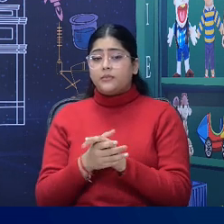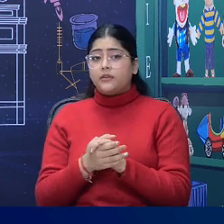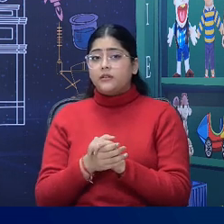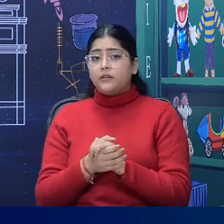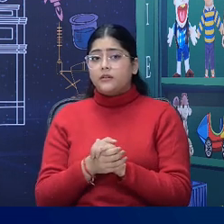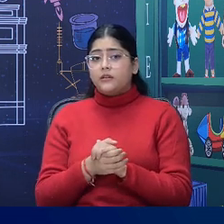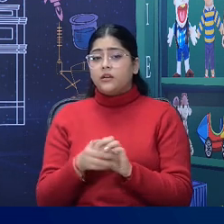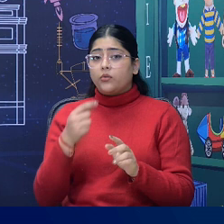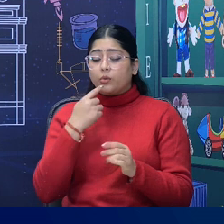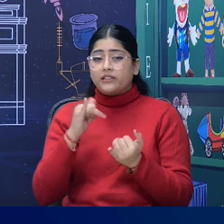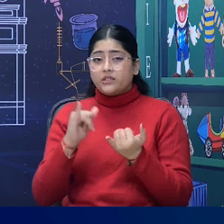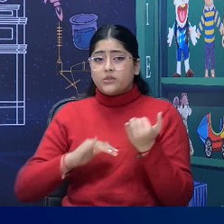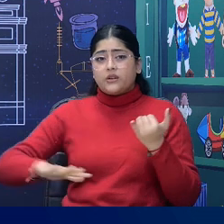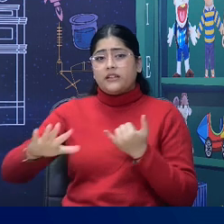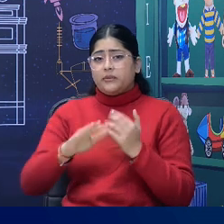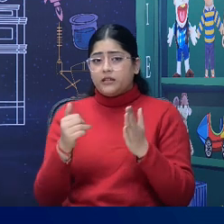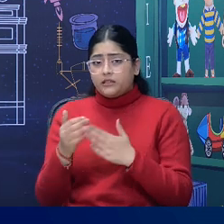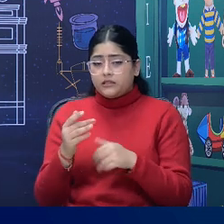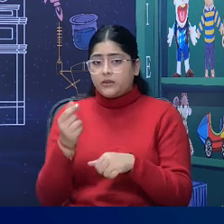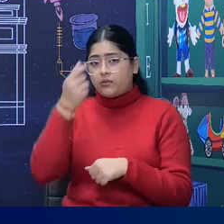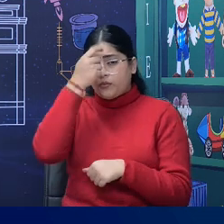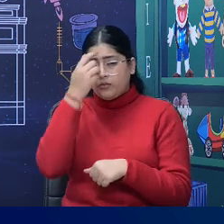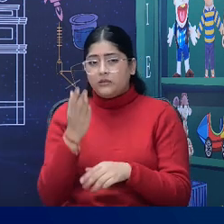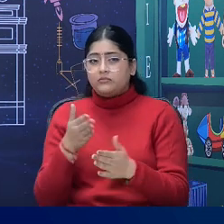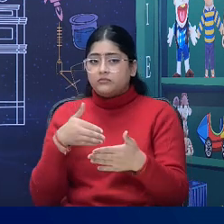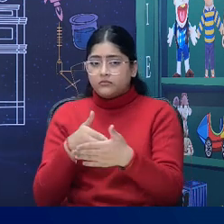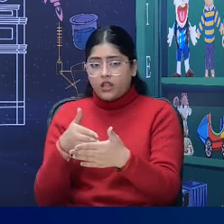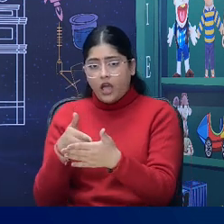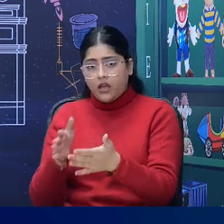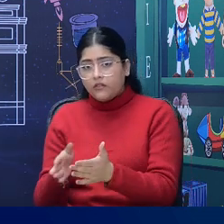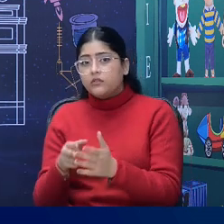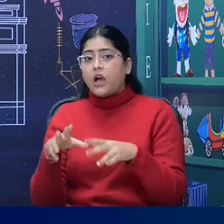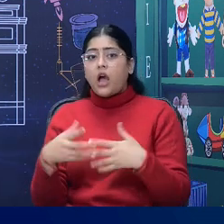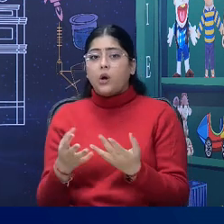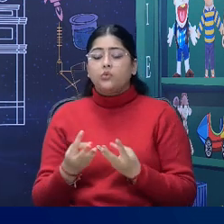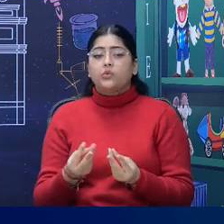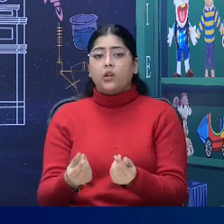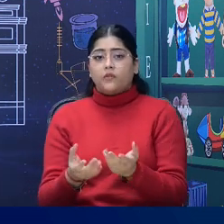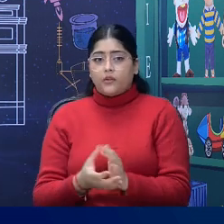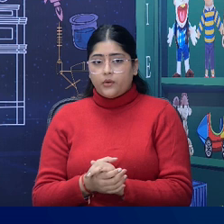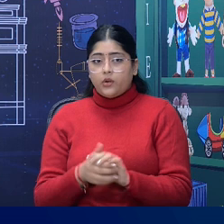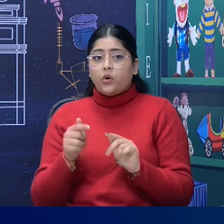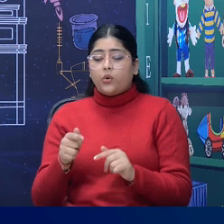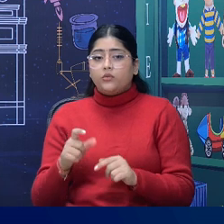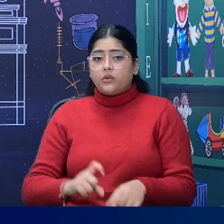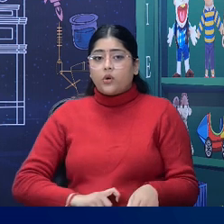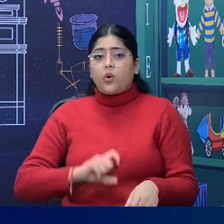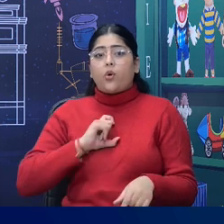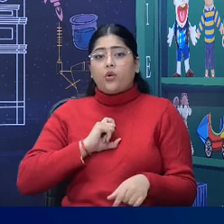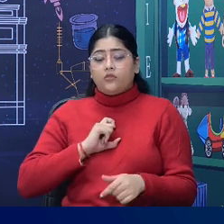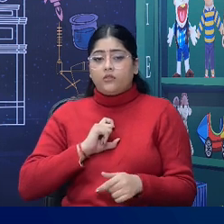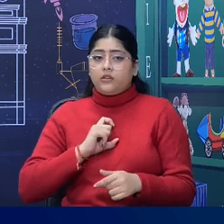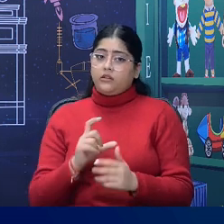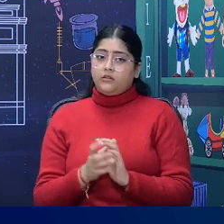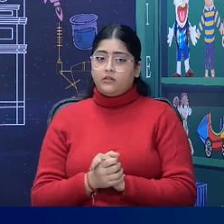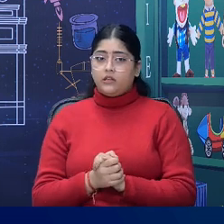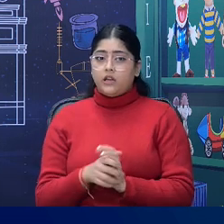वह समाज में आई विसंगतियां जो भी परेशानियां होती हैं विडंबना पर करारी चोट करते हुए चिंतन और कर्म की प्रेरणा देते हैं मतलब केवल मनोरंजन के